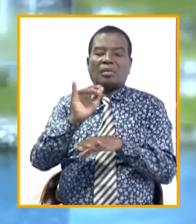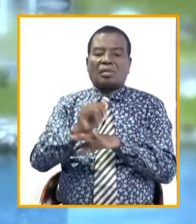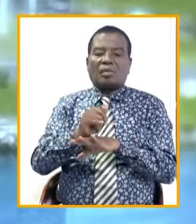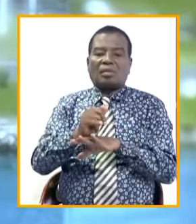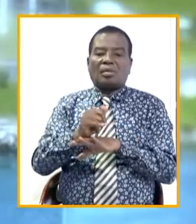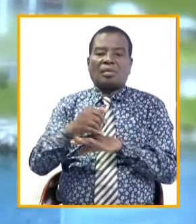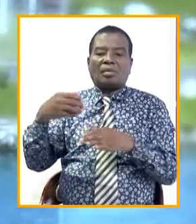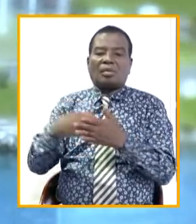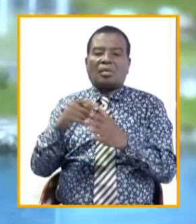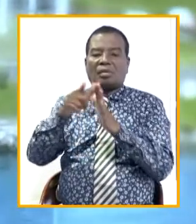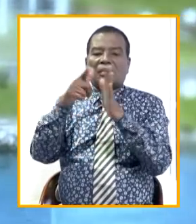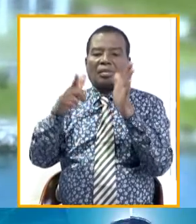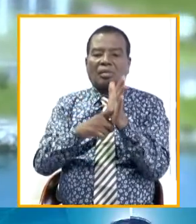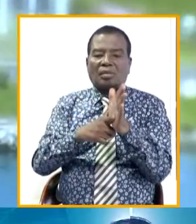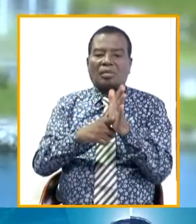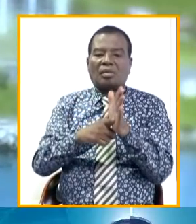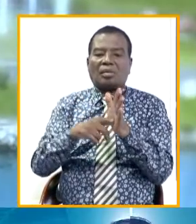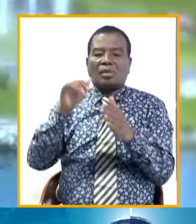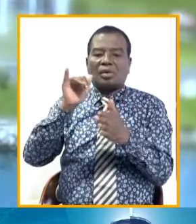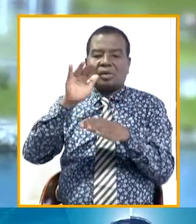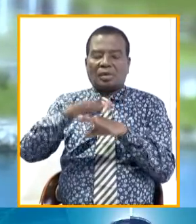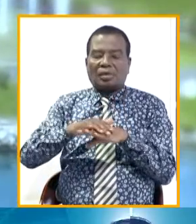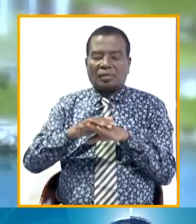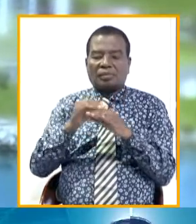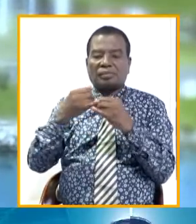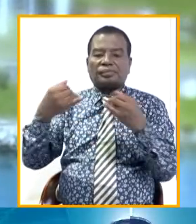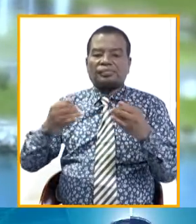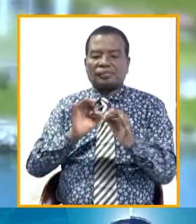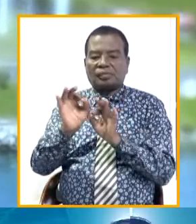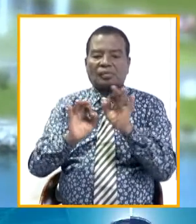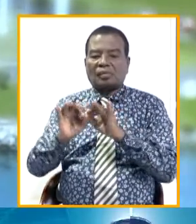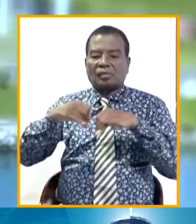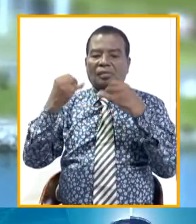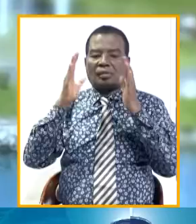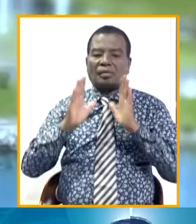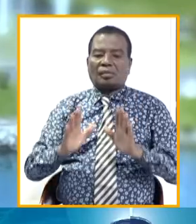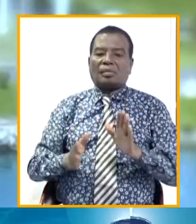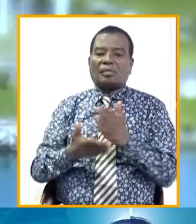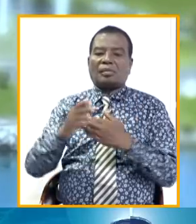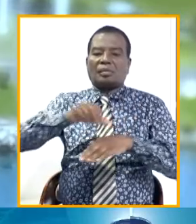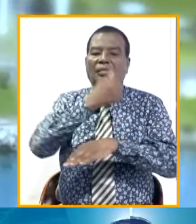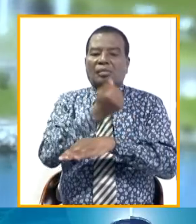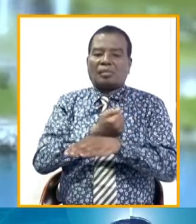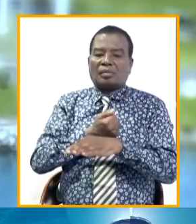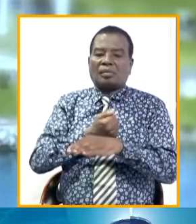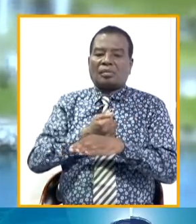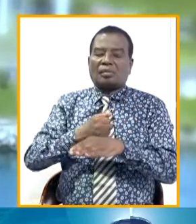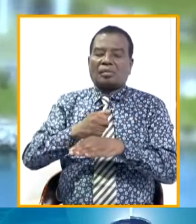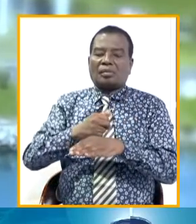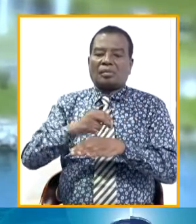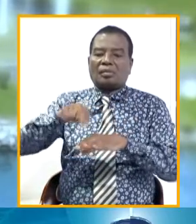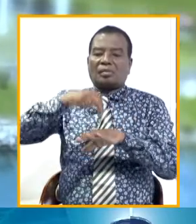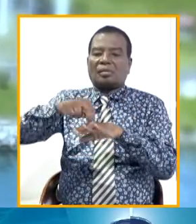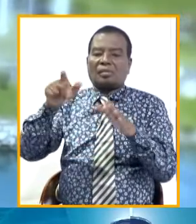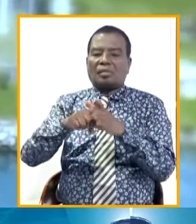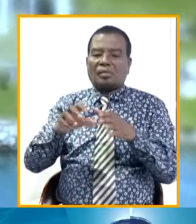d'Ivoire, la nouvelle loi sur la presse expliquée récemment aux journalistes par l'Autorité nationale de la presse. C'était